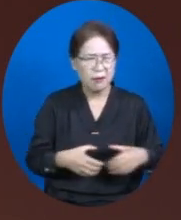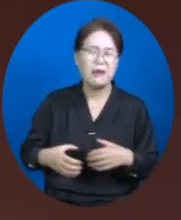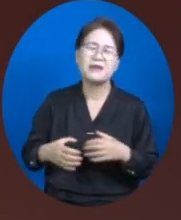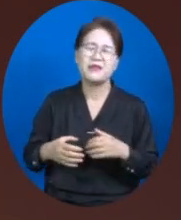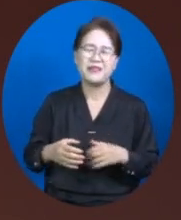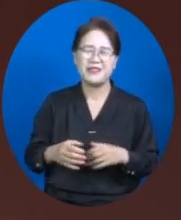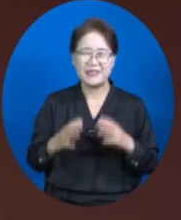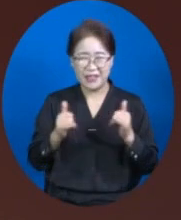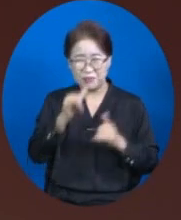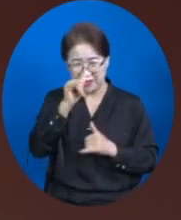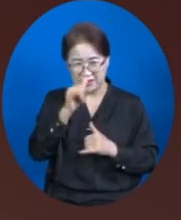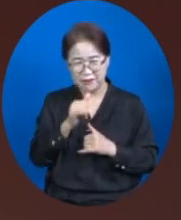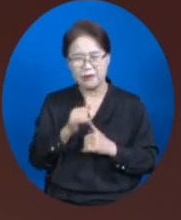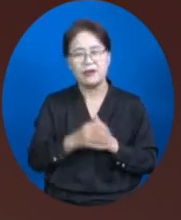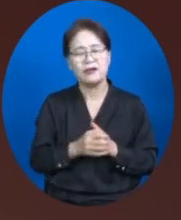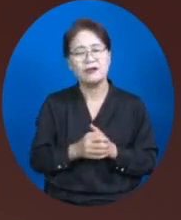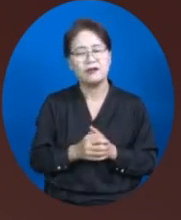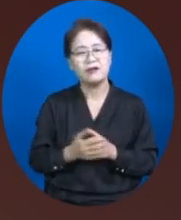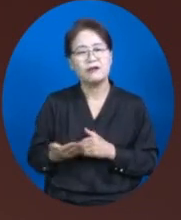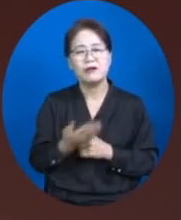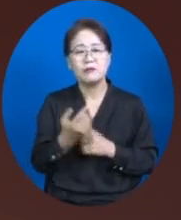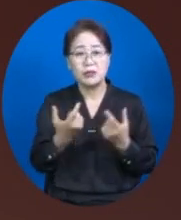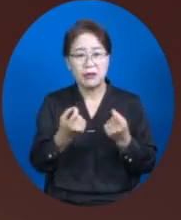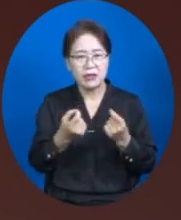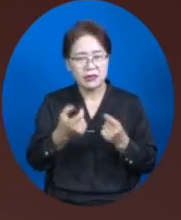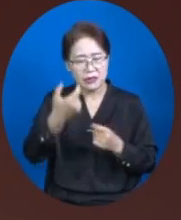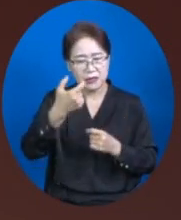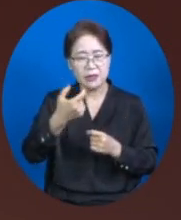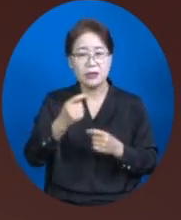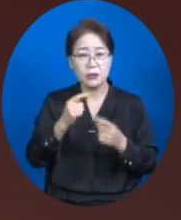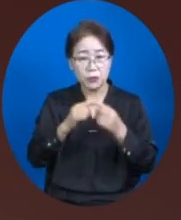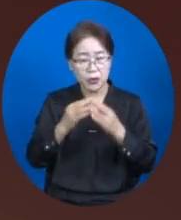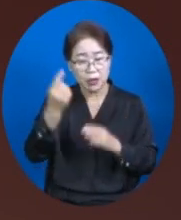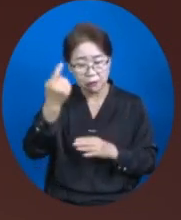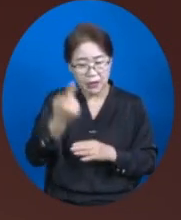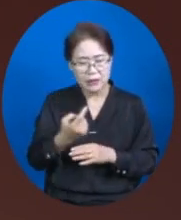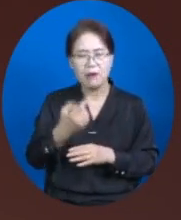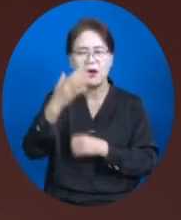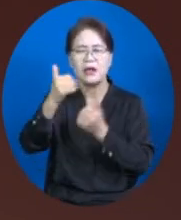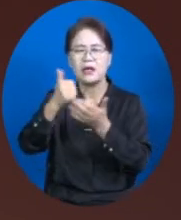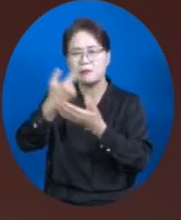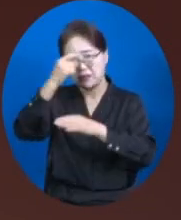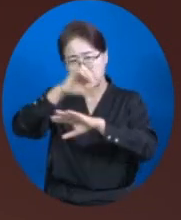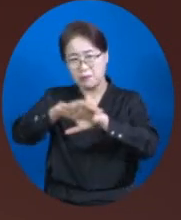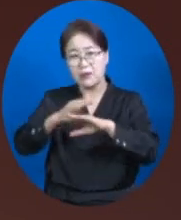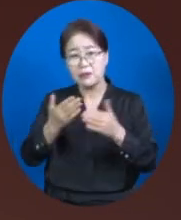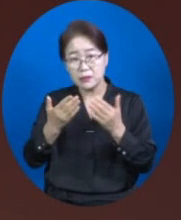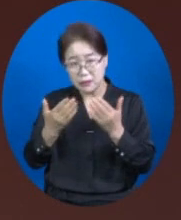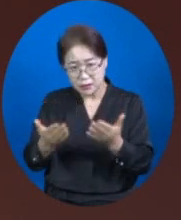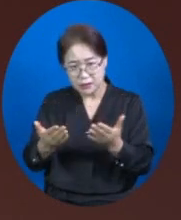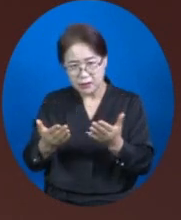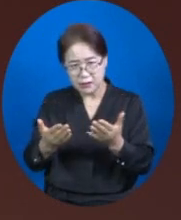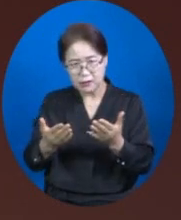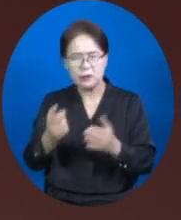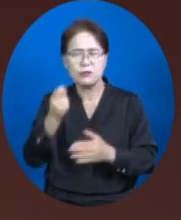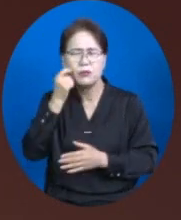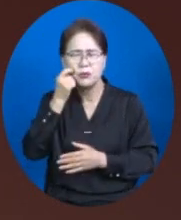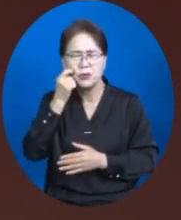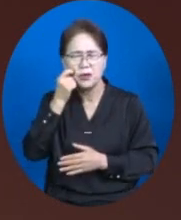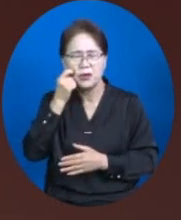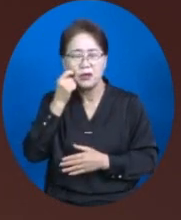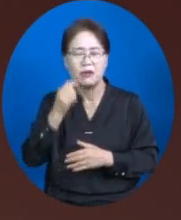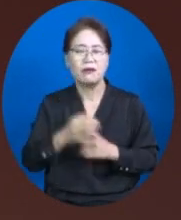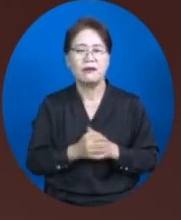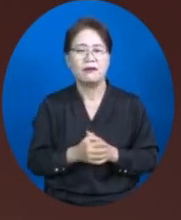여러분들이 언제까지 이렇게이 예배 현장에 나와서 하나님을 예배할 수 있는게 아니라는 거예요